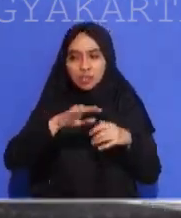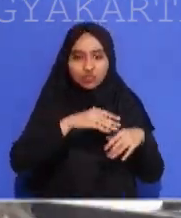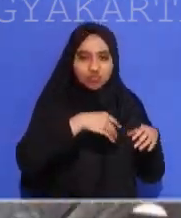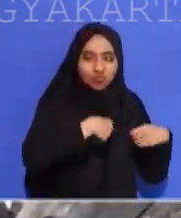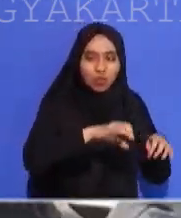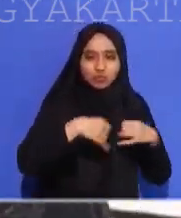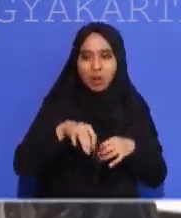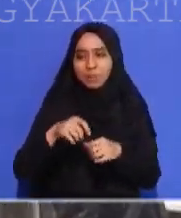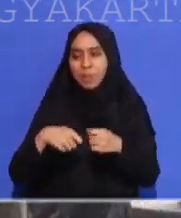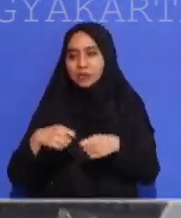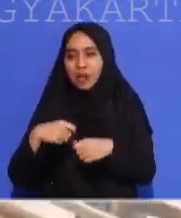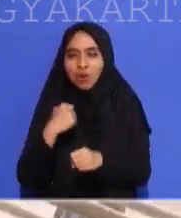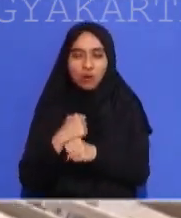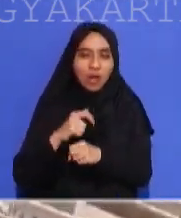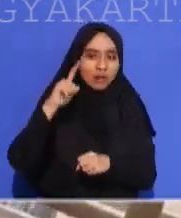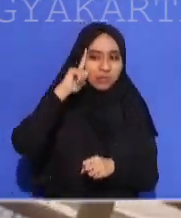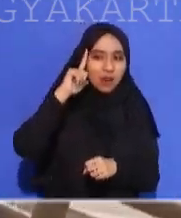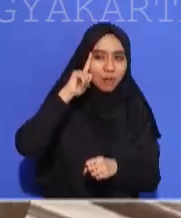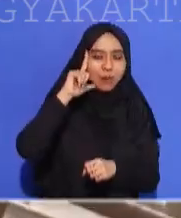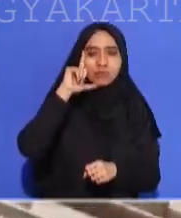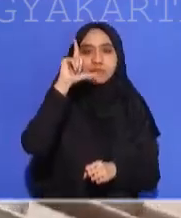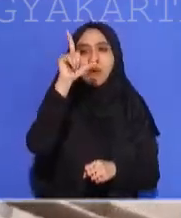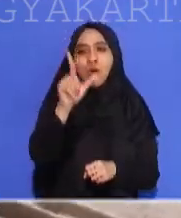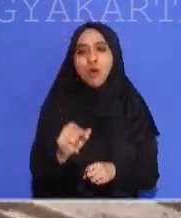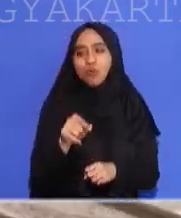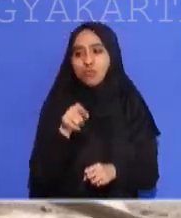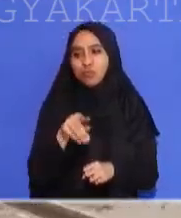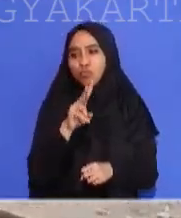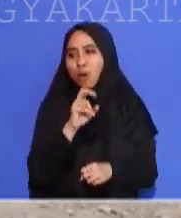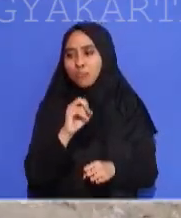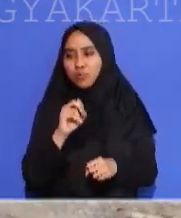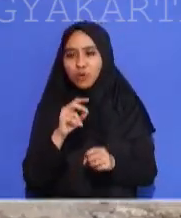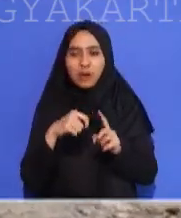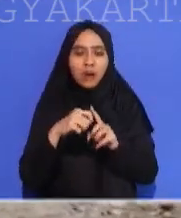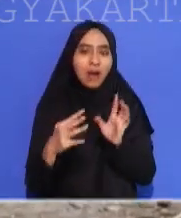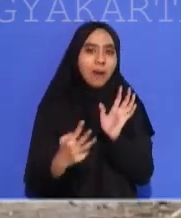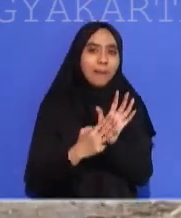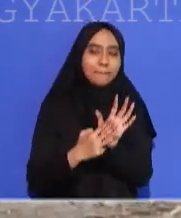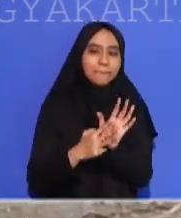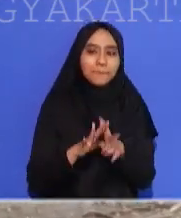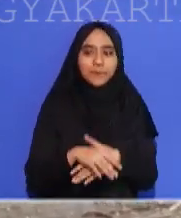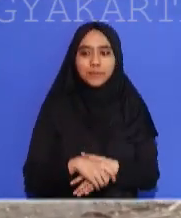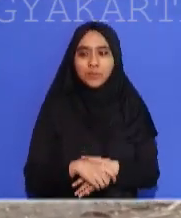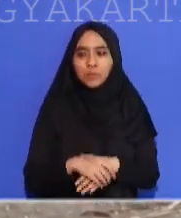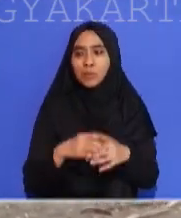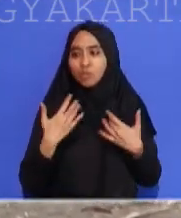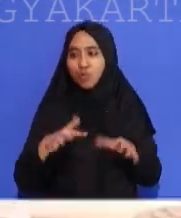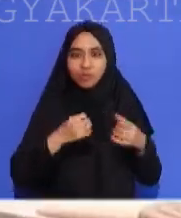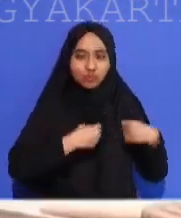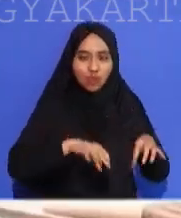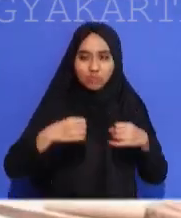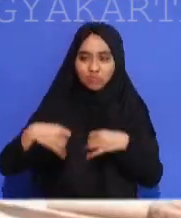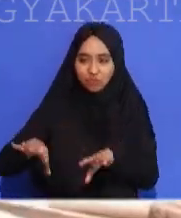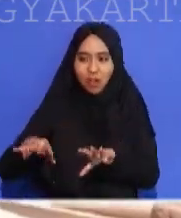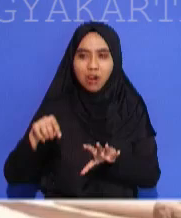Godean Sleman yang berjarak hampir 20 km dari tempat tinggalnya seusai berjualan di pasar Mbah wakirin tak